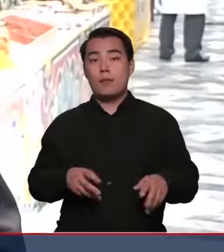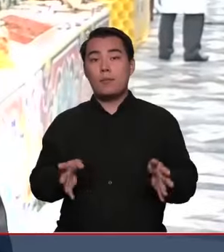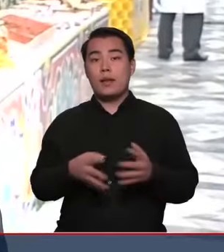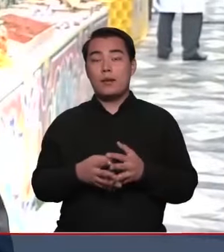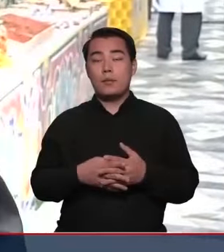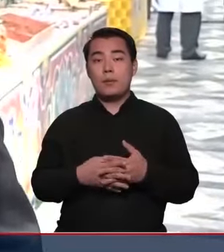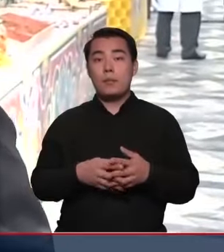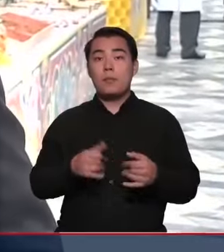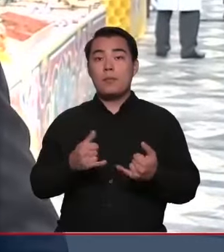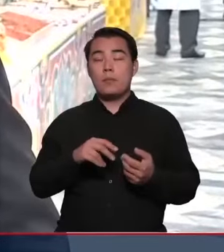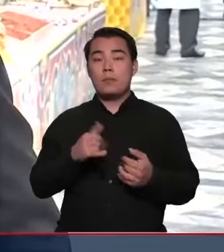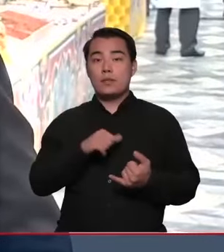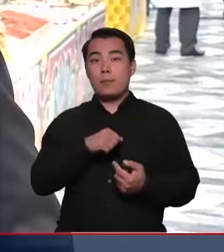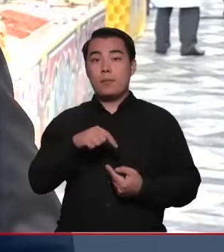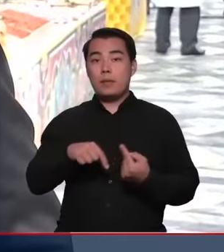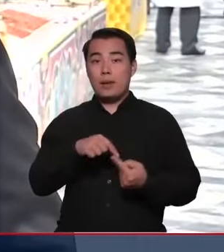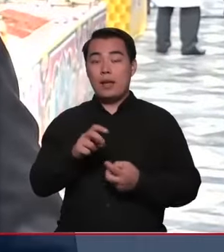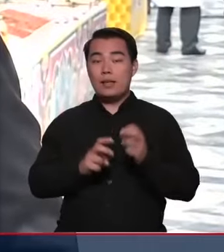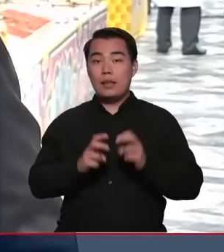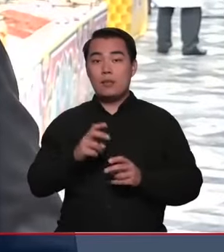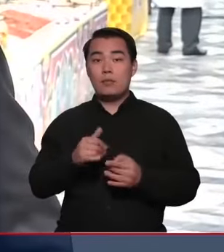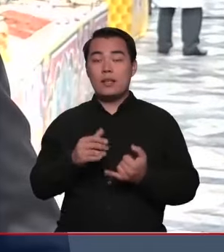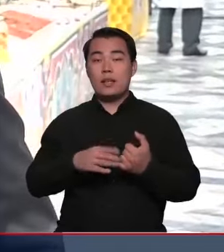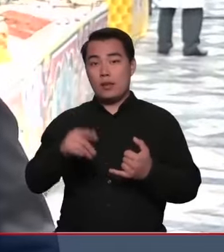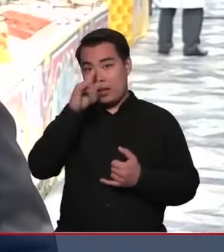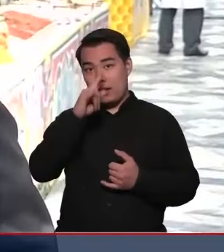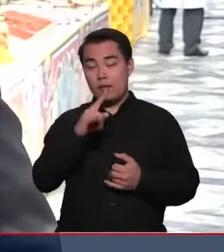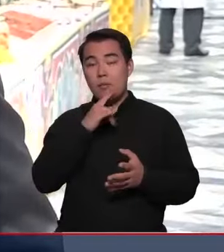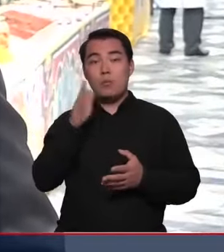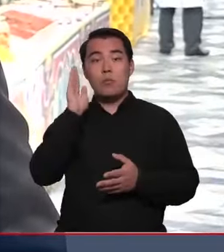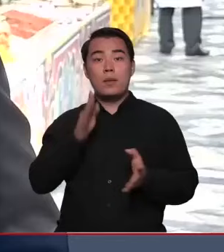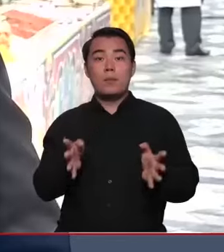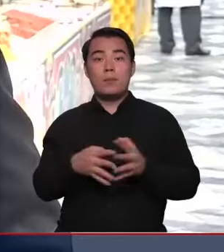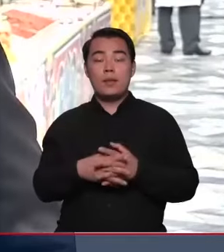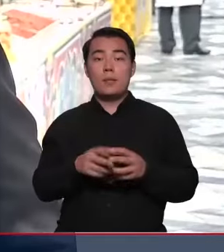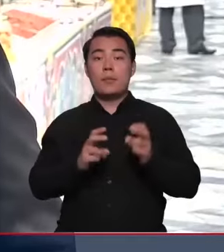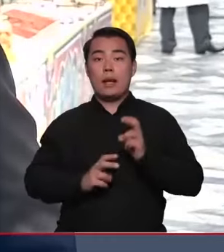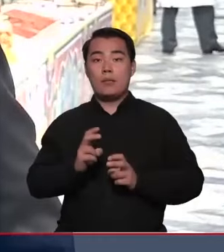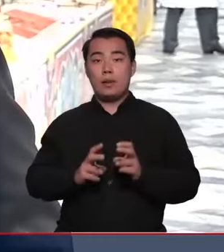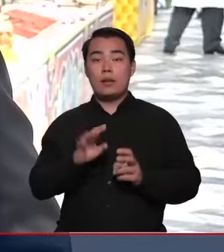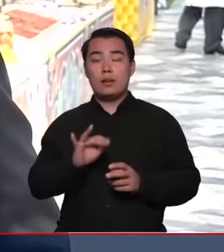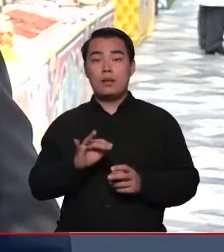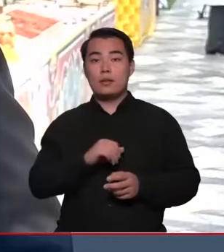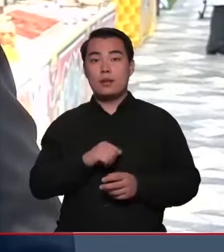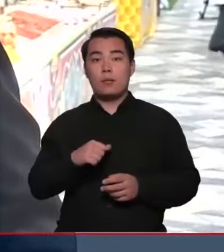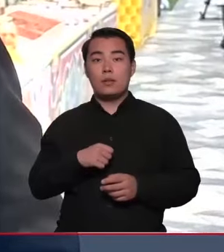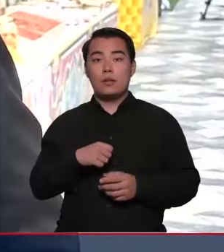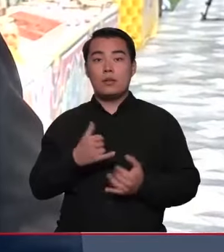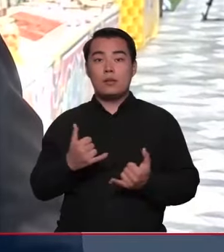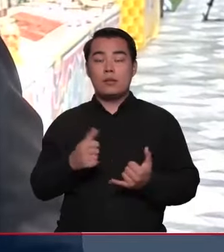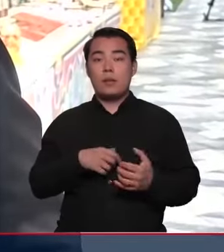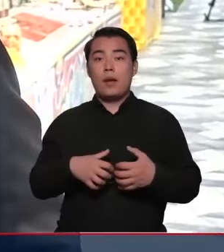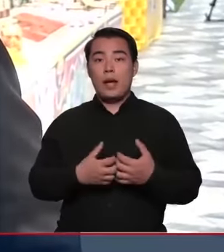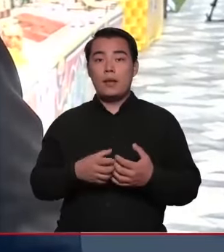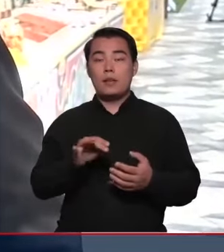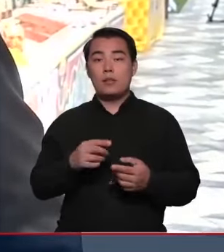совместные предприятия в территории Казахстана, чтобы в будущем мы совместно производили, посеяли там у вас масличные и